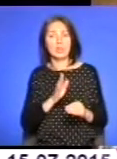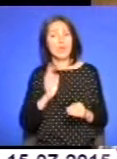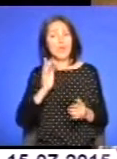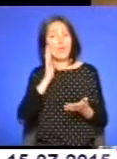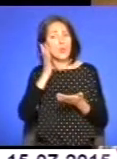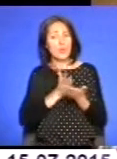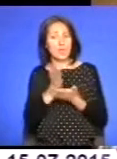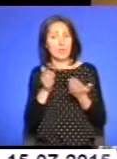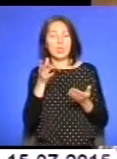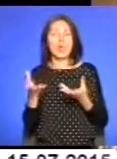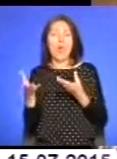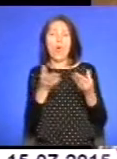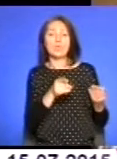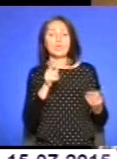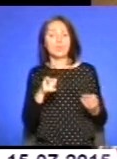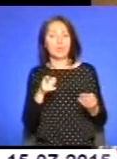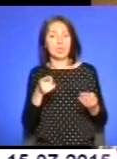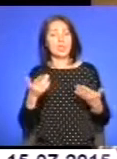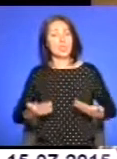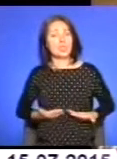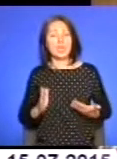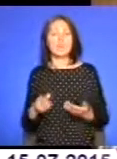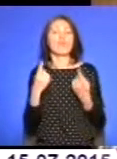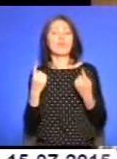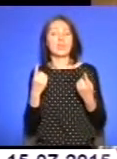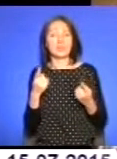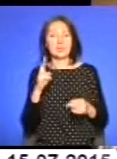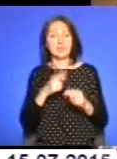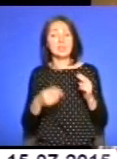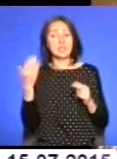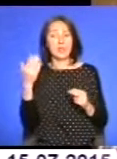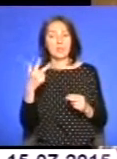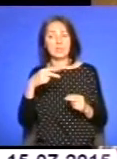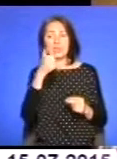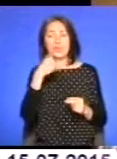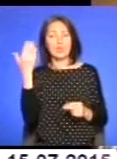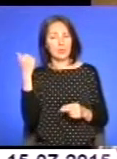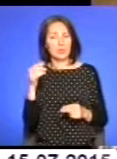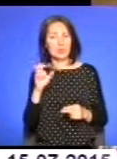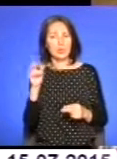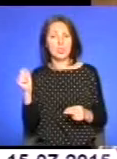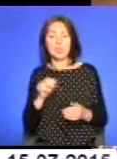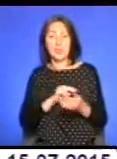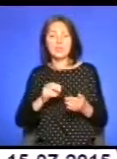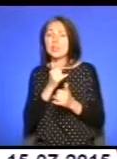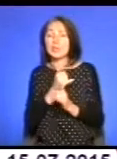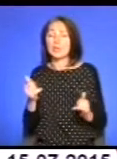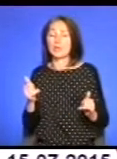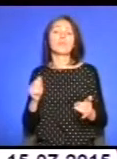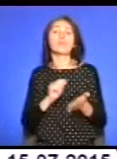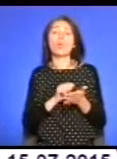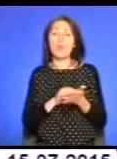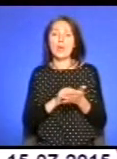життя був безмежним. З кінця 30-х років минулого століття митрополит не міг писати. В документах розписувався лівою рукою, бо права